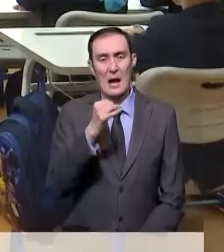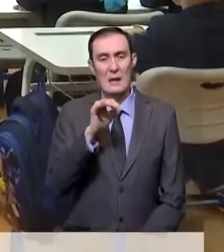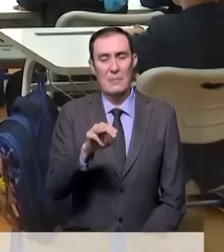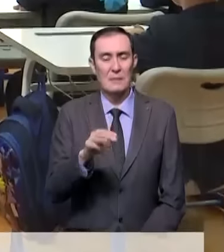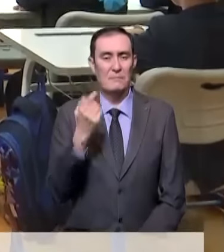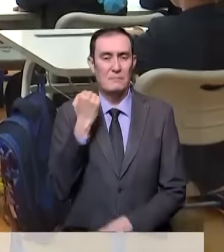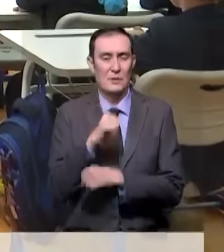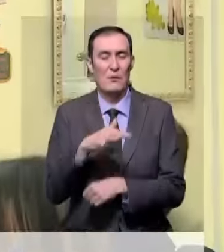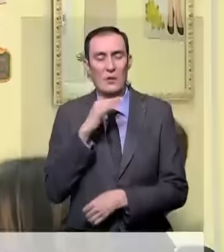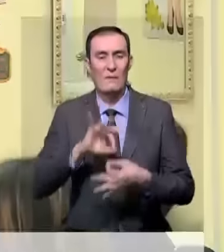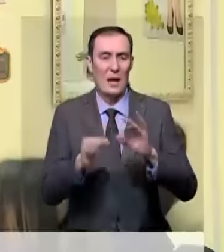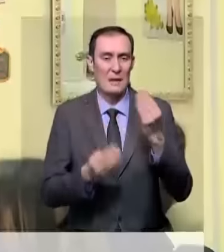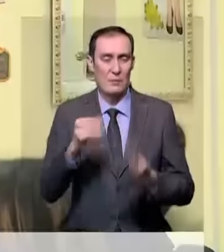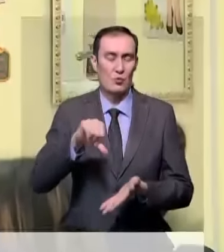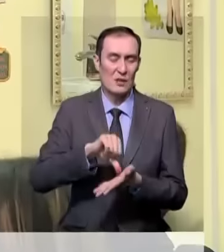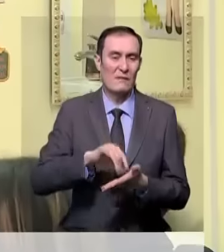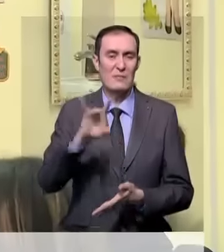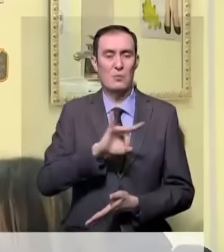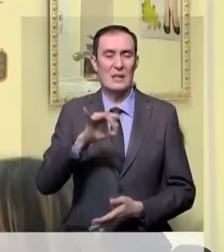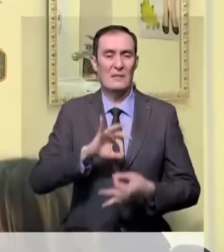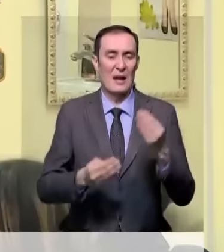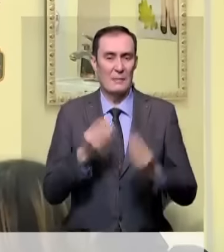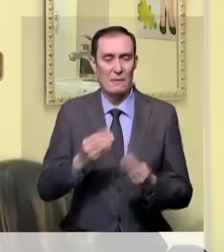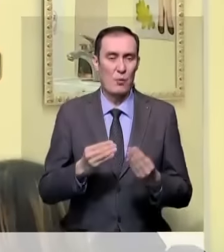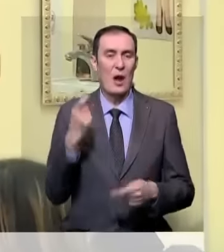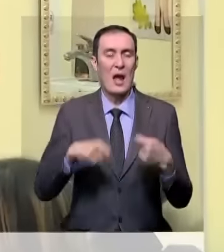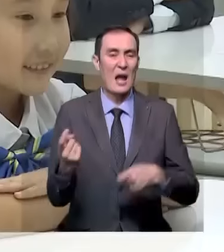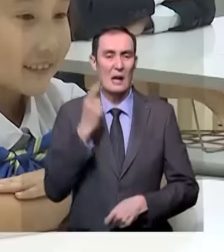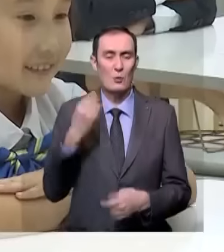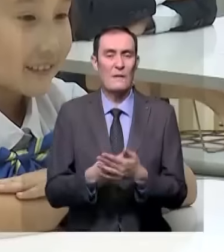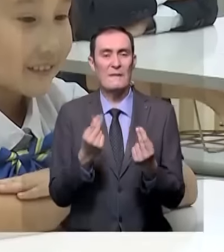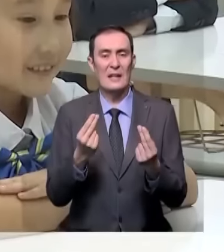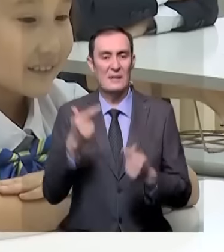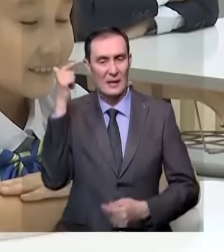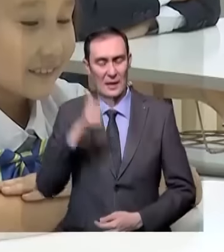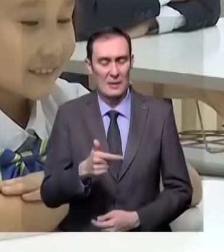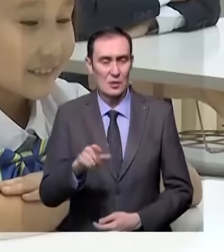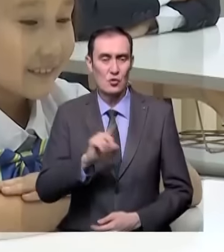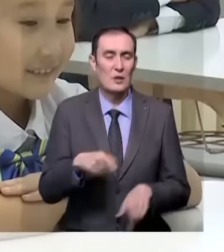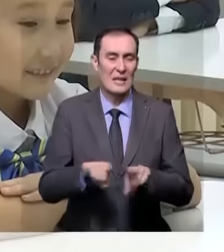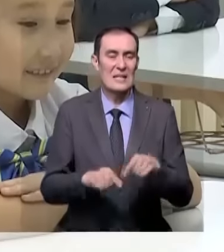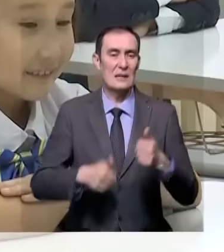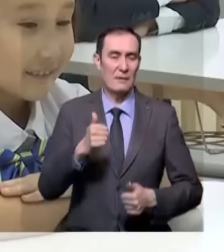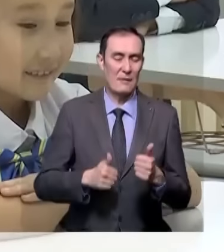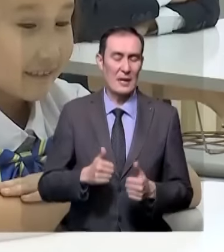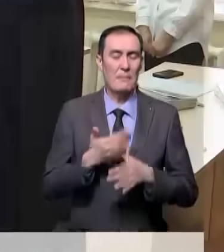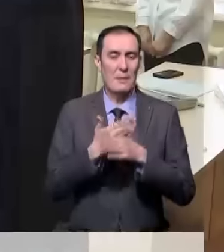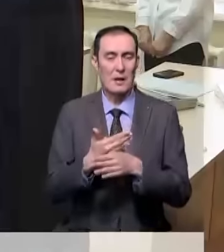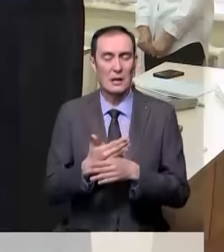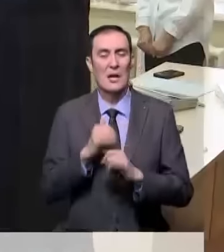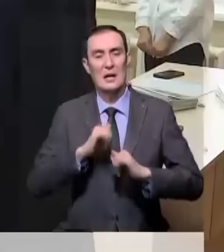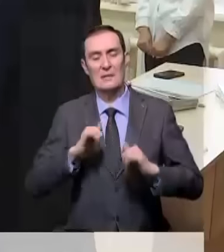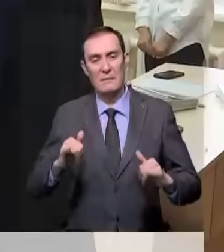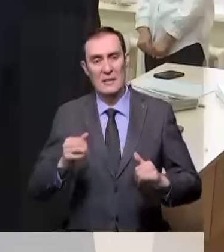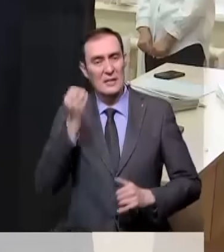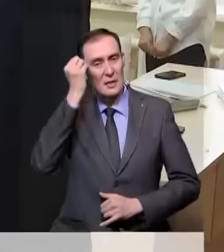различных олимпиад. В последний раз участвовал в Республиканской олимпиаде по экономике и финансовой грамотности. Говорит, что такие соревнования помогают не только